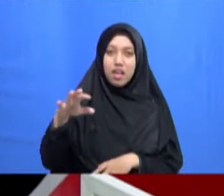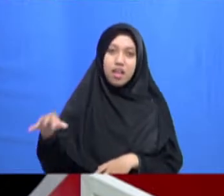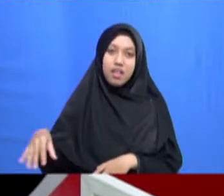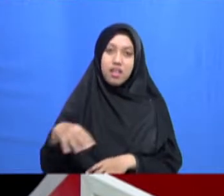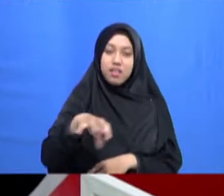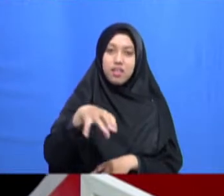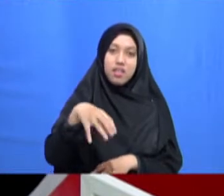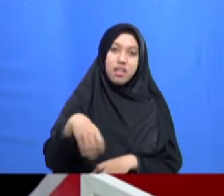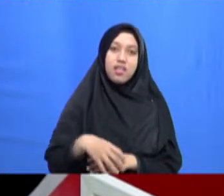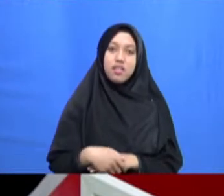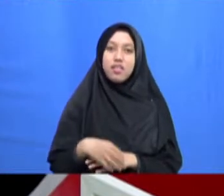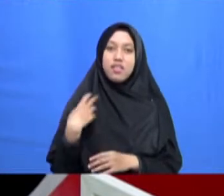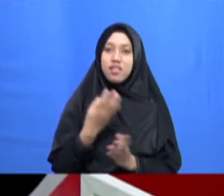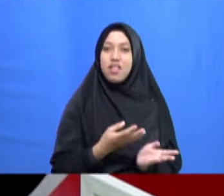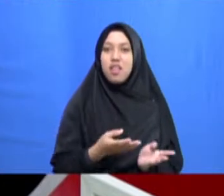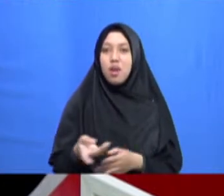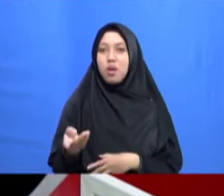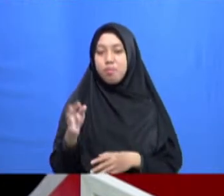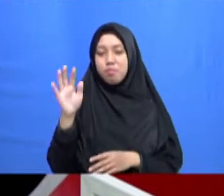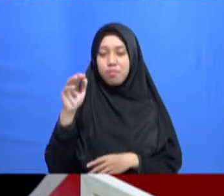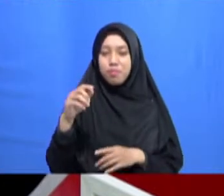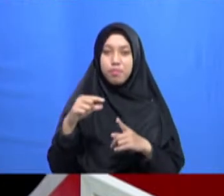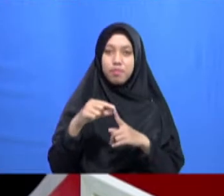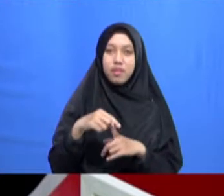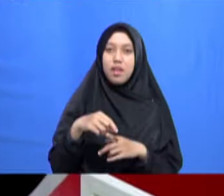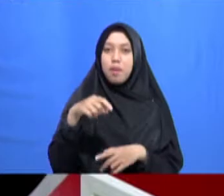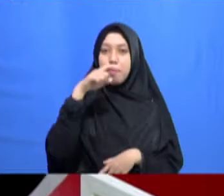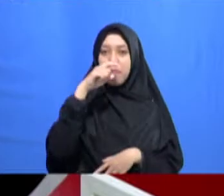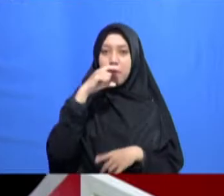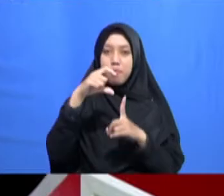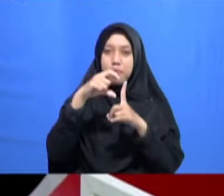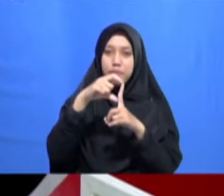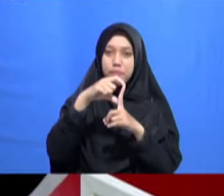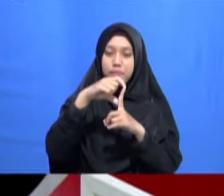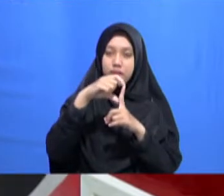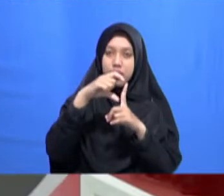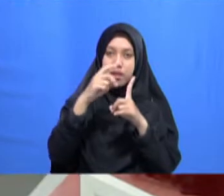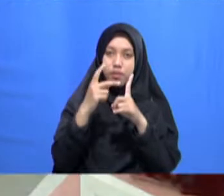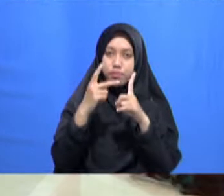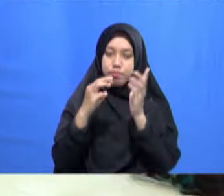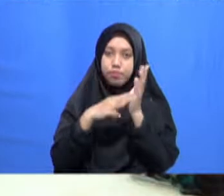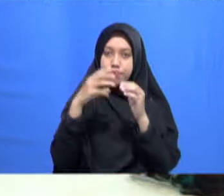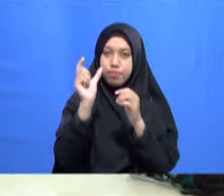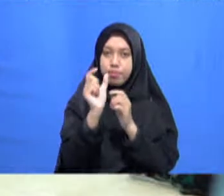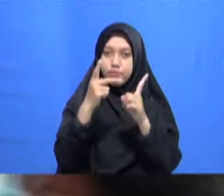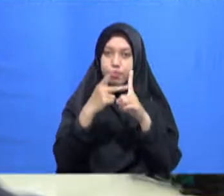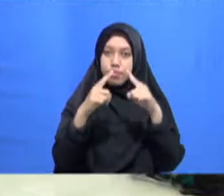sambut moderator kita, Dr. Haji Muhtar Lutfi SEMSI.